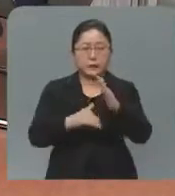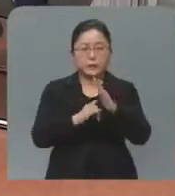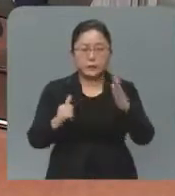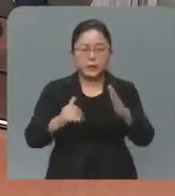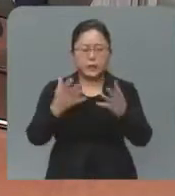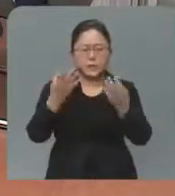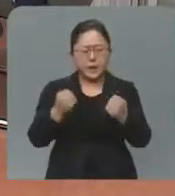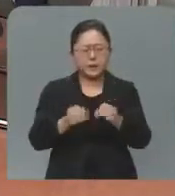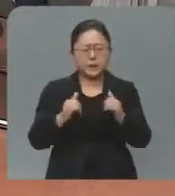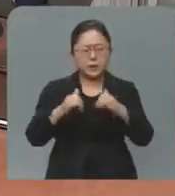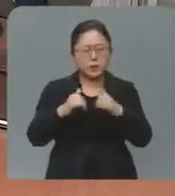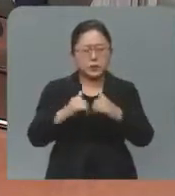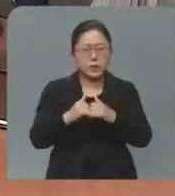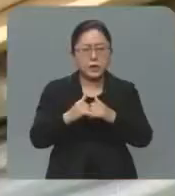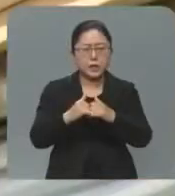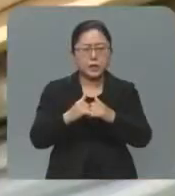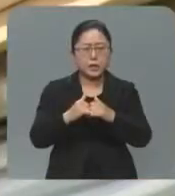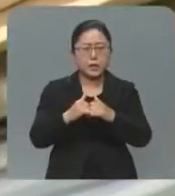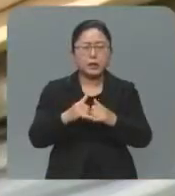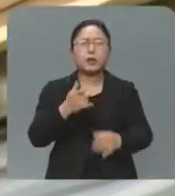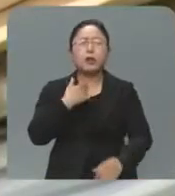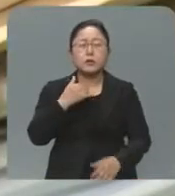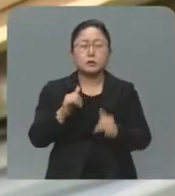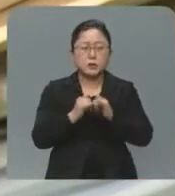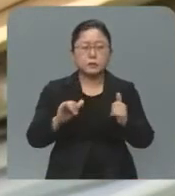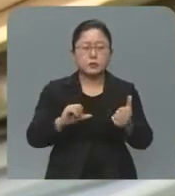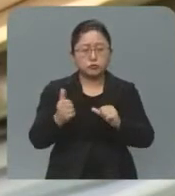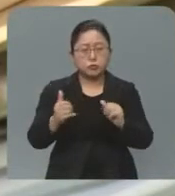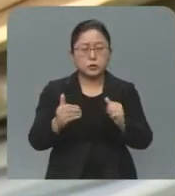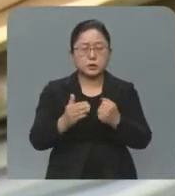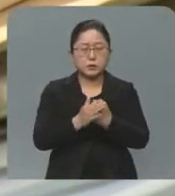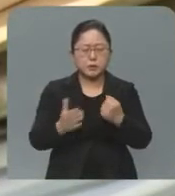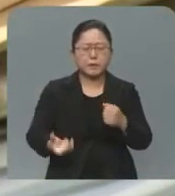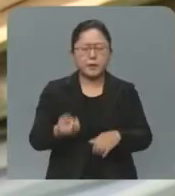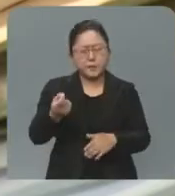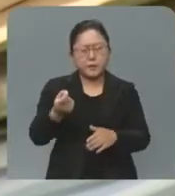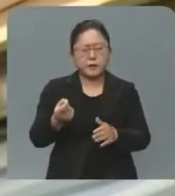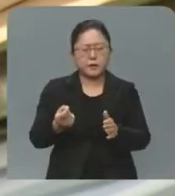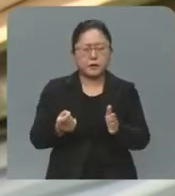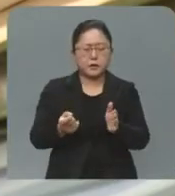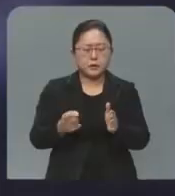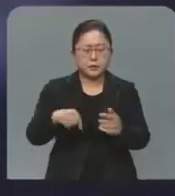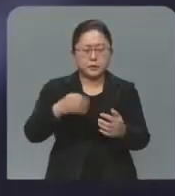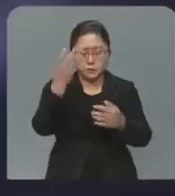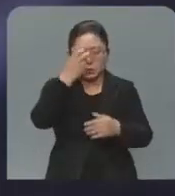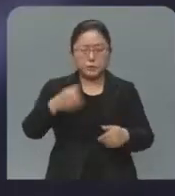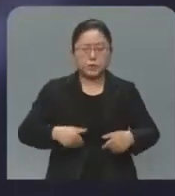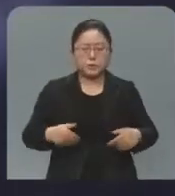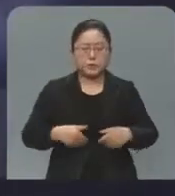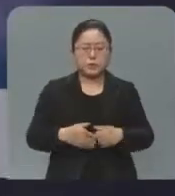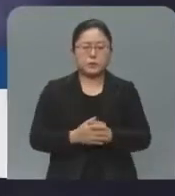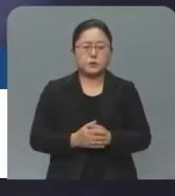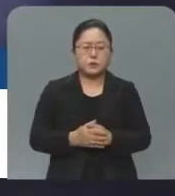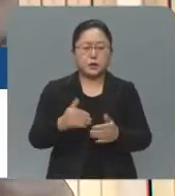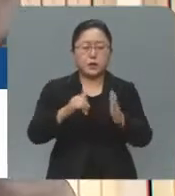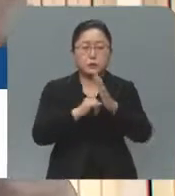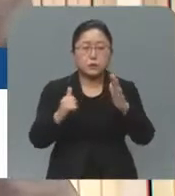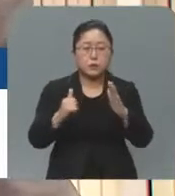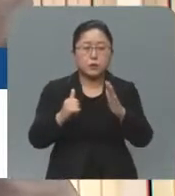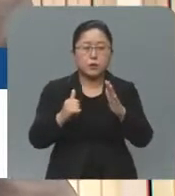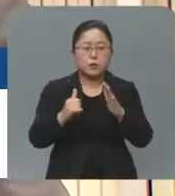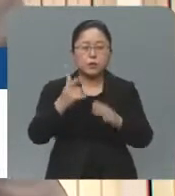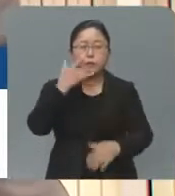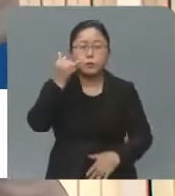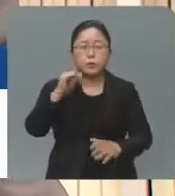이미 많은 한국 전쟁 세대들이 세상을 떠나고 있는 만큼 시급한 조사를 주장합니다. 유족이